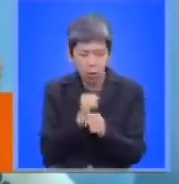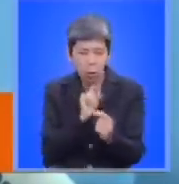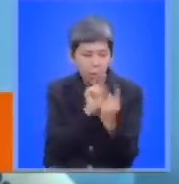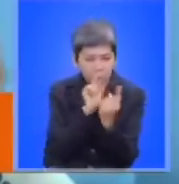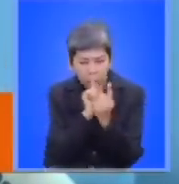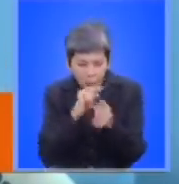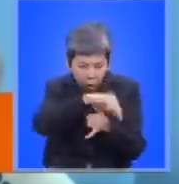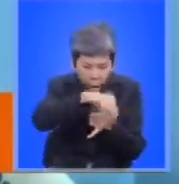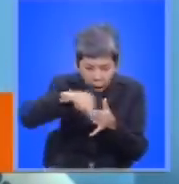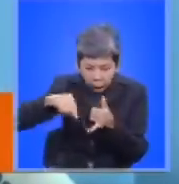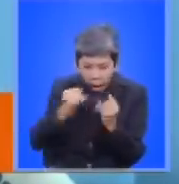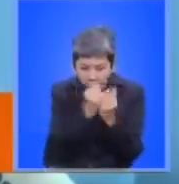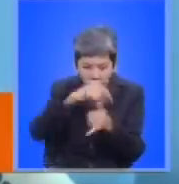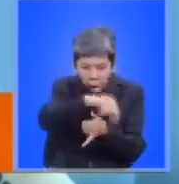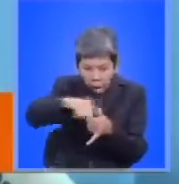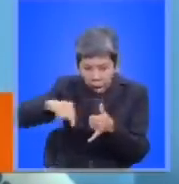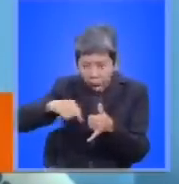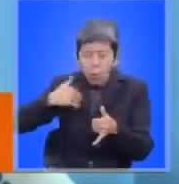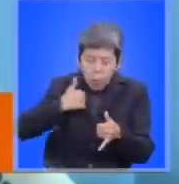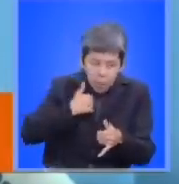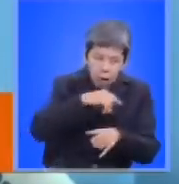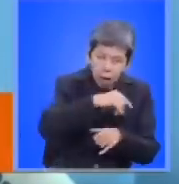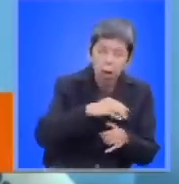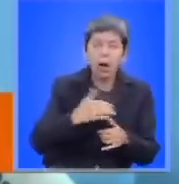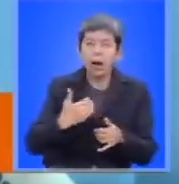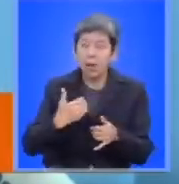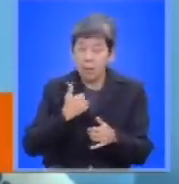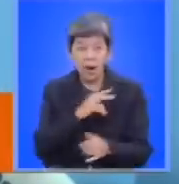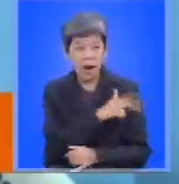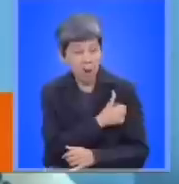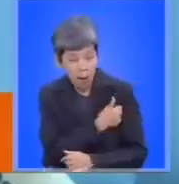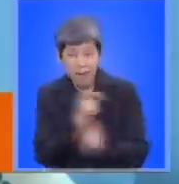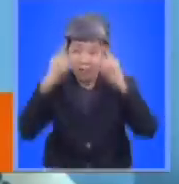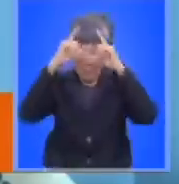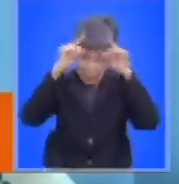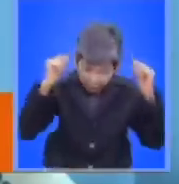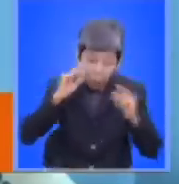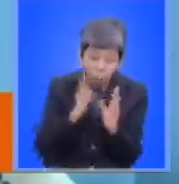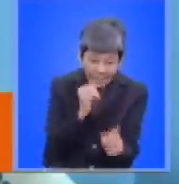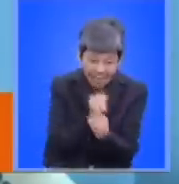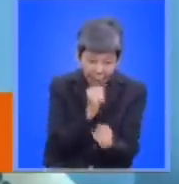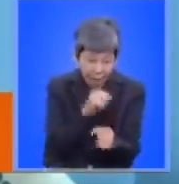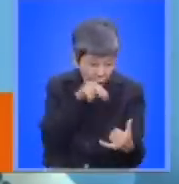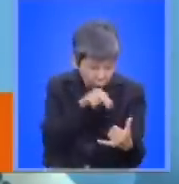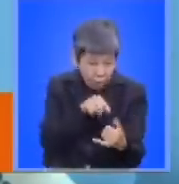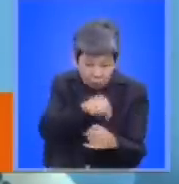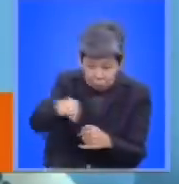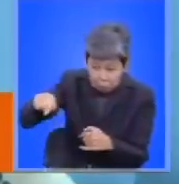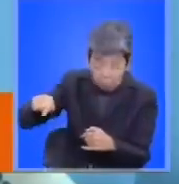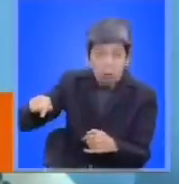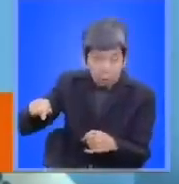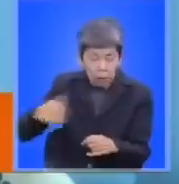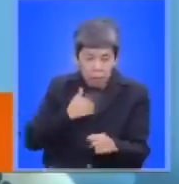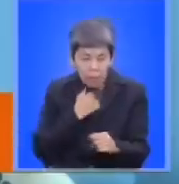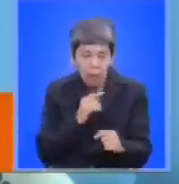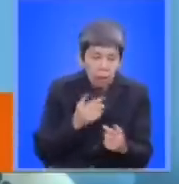ผู้ป่วยในวง 2-3 วงนะครับแม้กระทั่งแพทย์และพยาบาลเจ้าหน้าที่ที่ให้การดูแลผู้ป่วยที่สัม